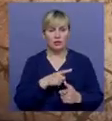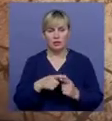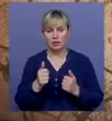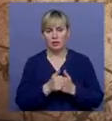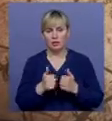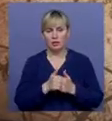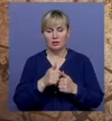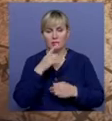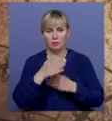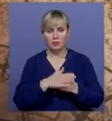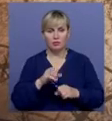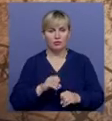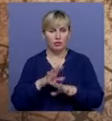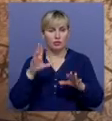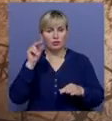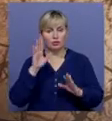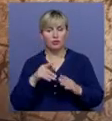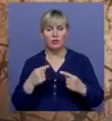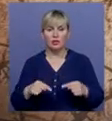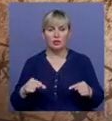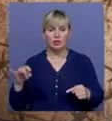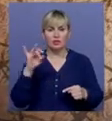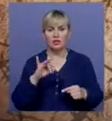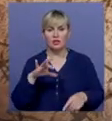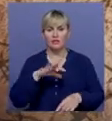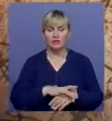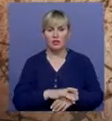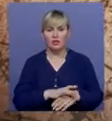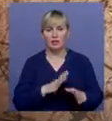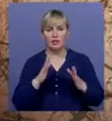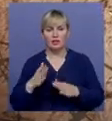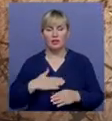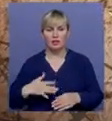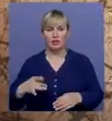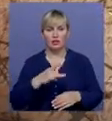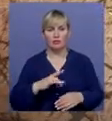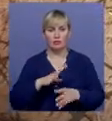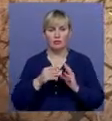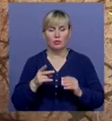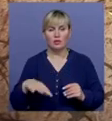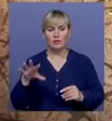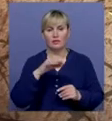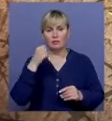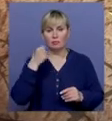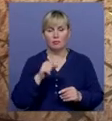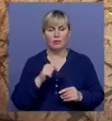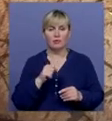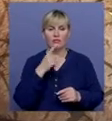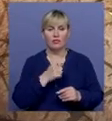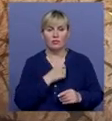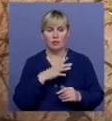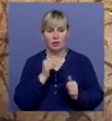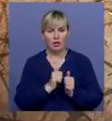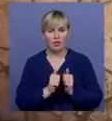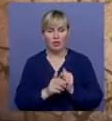приближая священную дату. Вот только некоторые исторические факты о вкладе нашей республики в общую для всех победу. На фронт ушел каждый